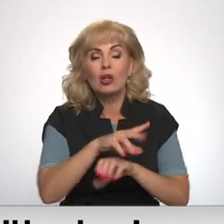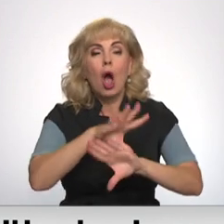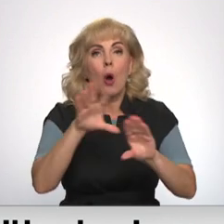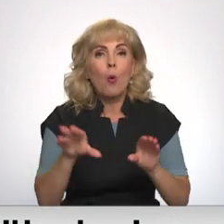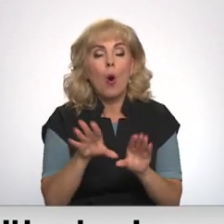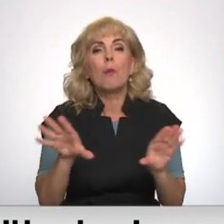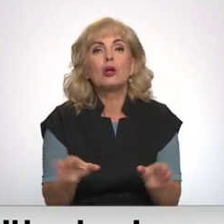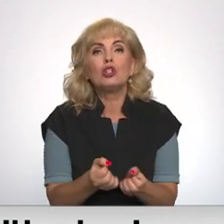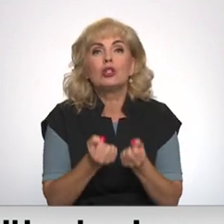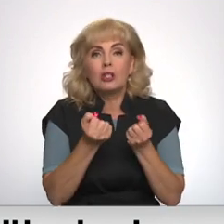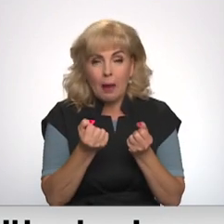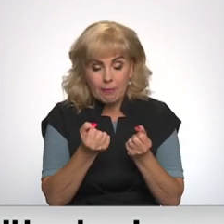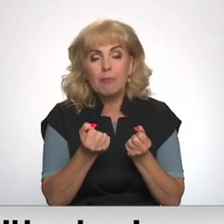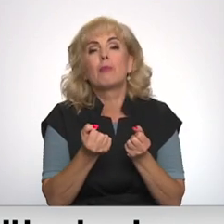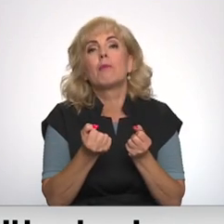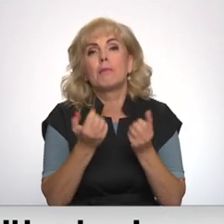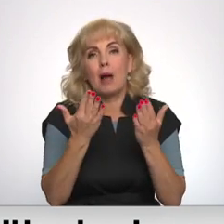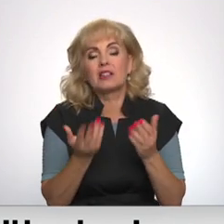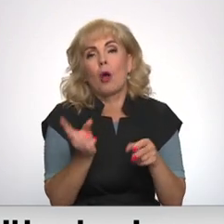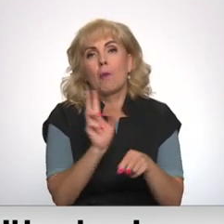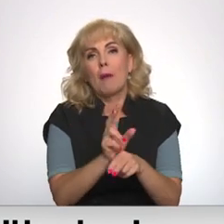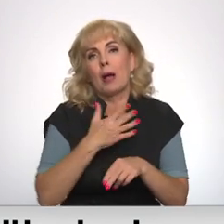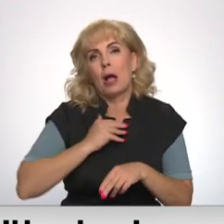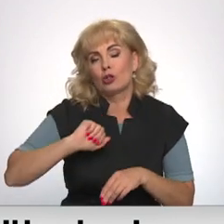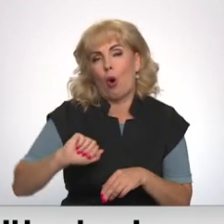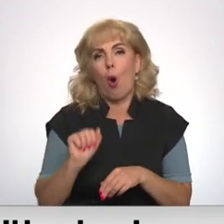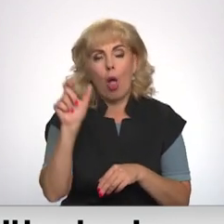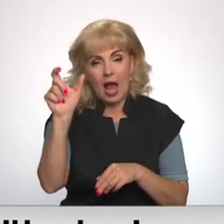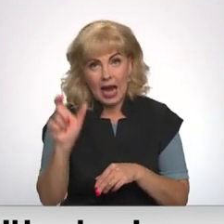dibināšanas pasākumu apmeklēja kolēģis Ilja Kozins.